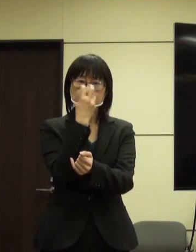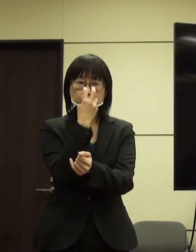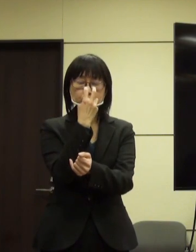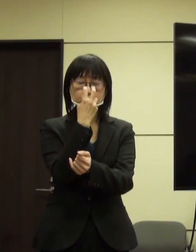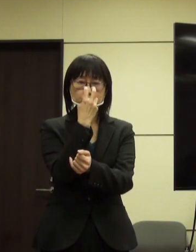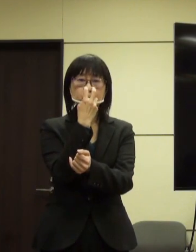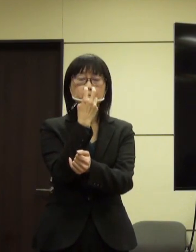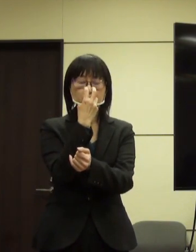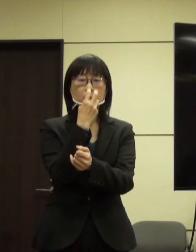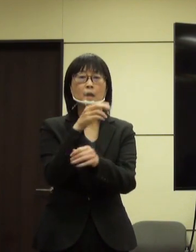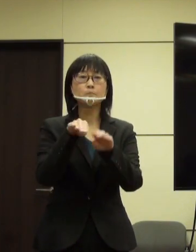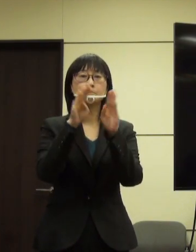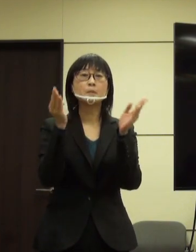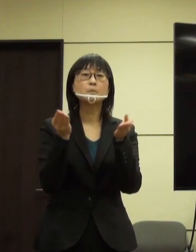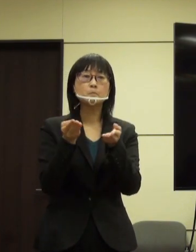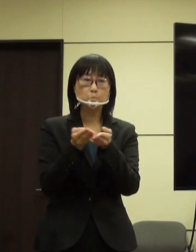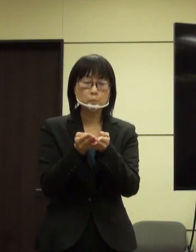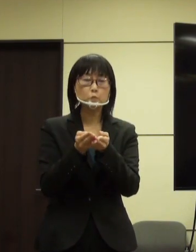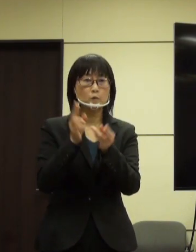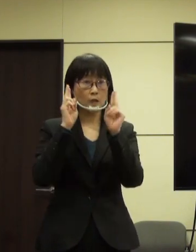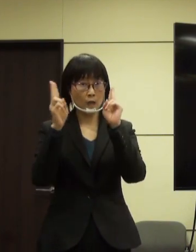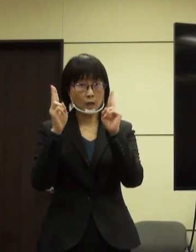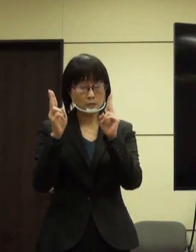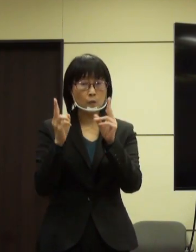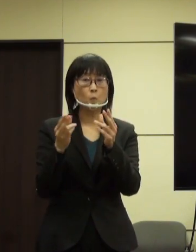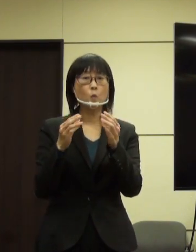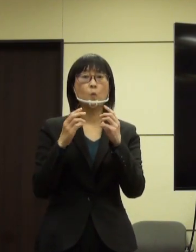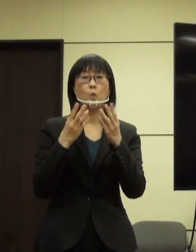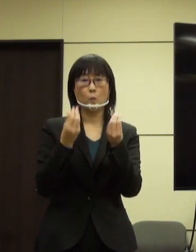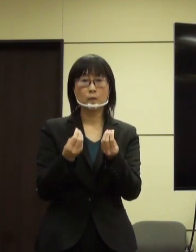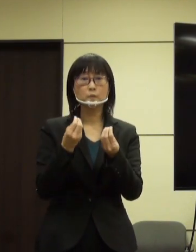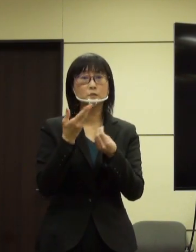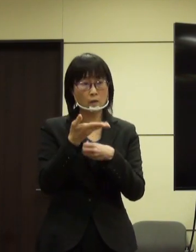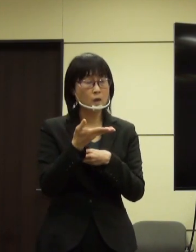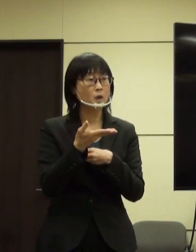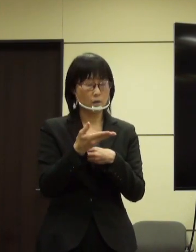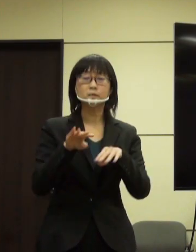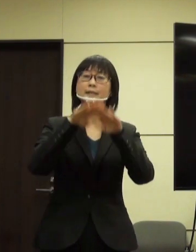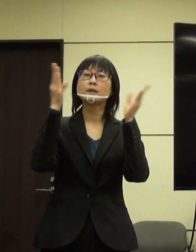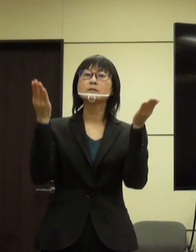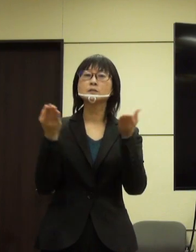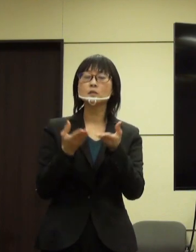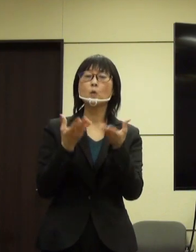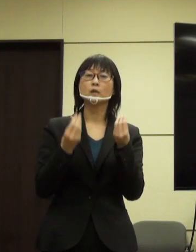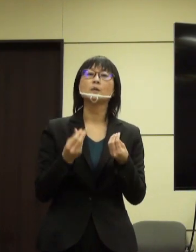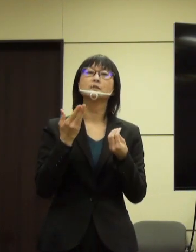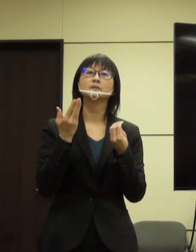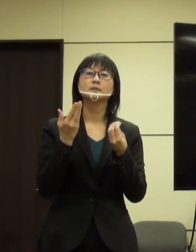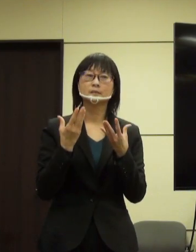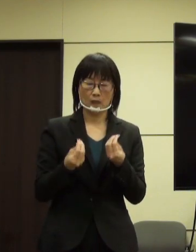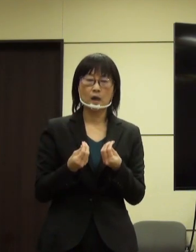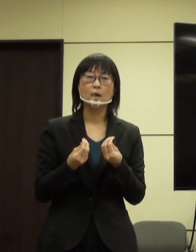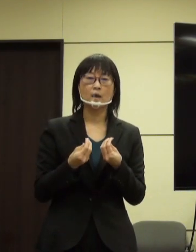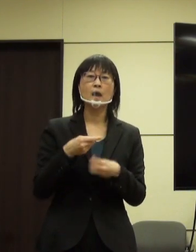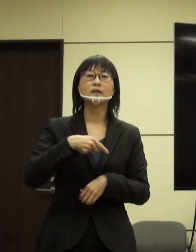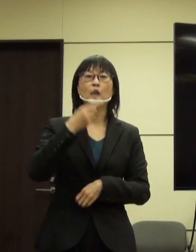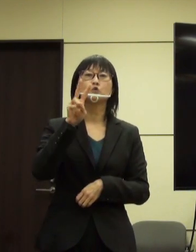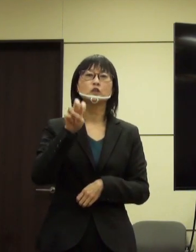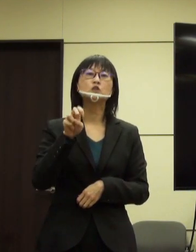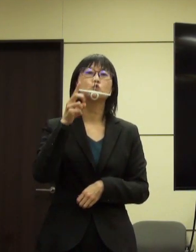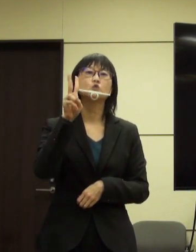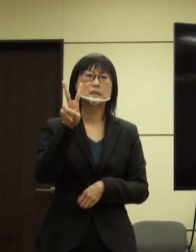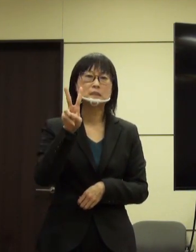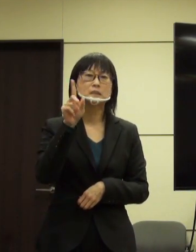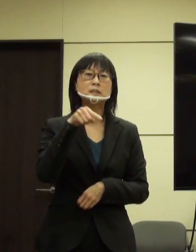の泥の業者も含めて終わりました対象は何メイクだよええええと全体でですね122名やっております